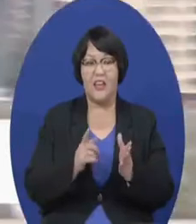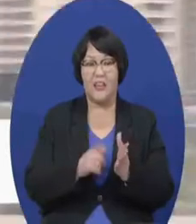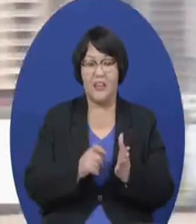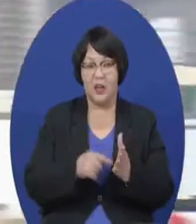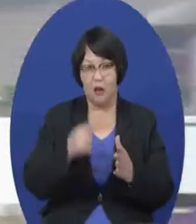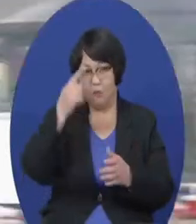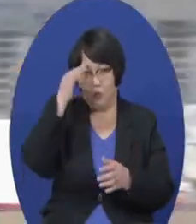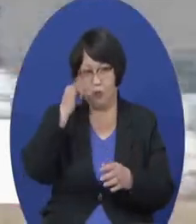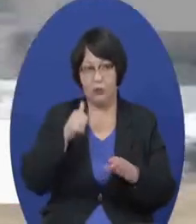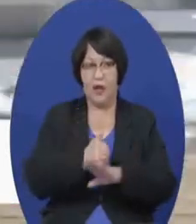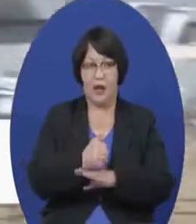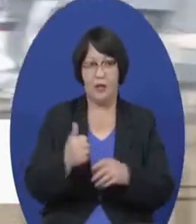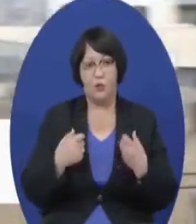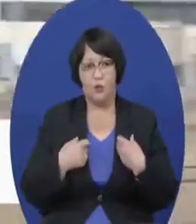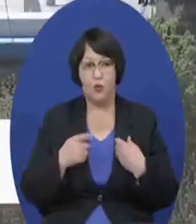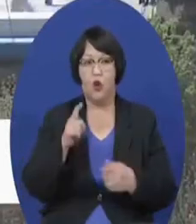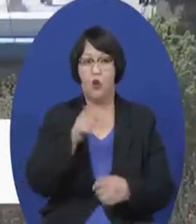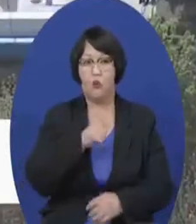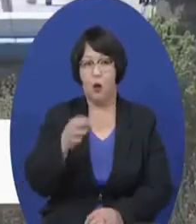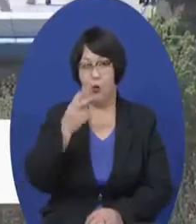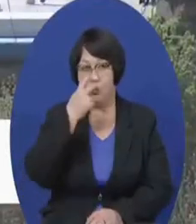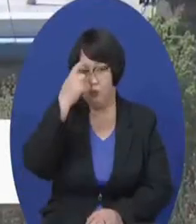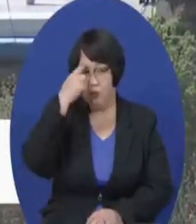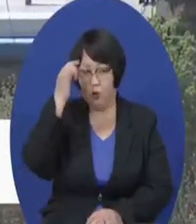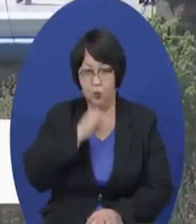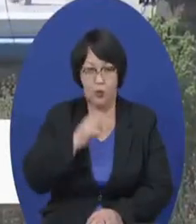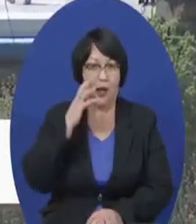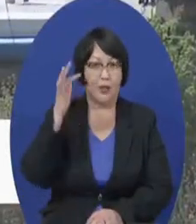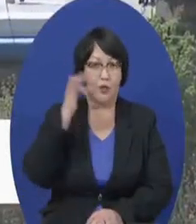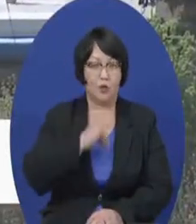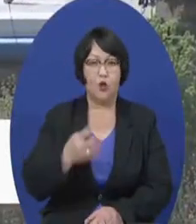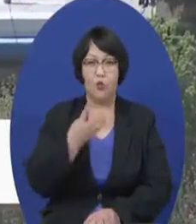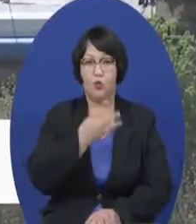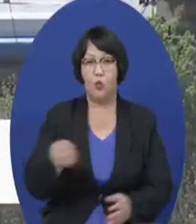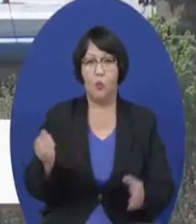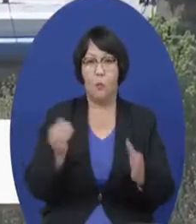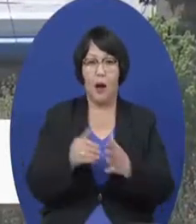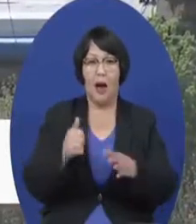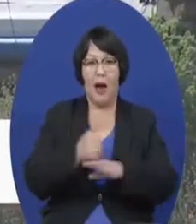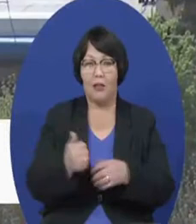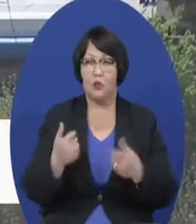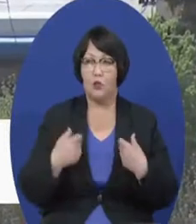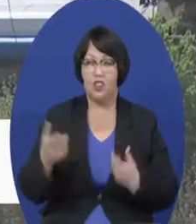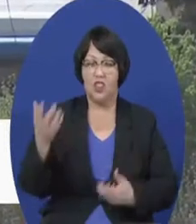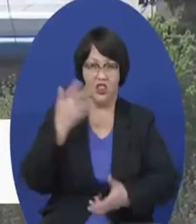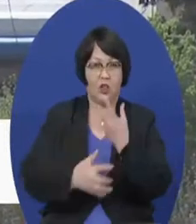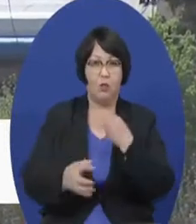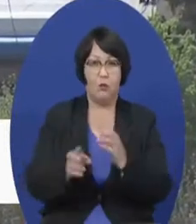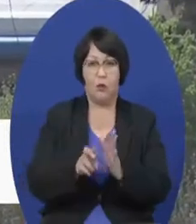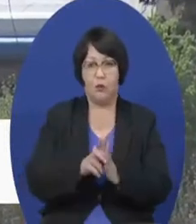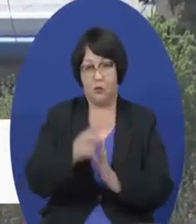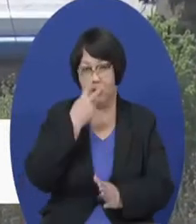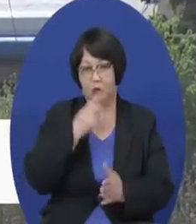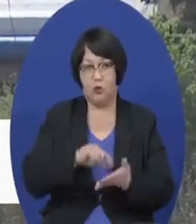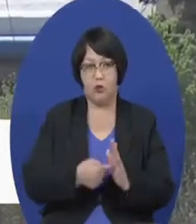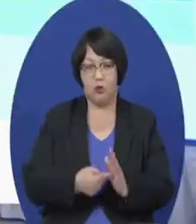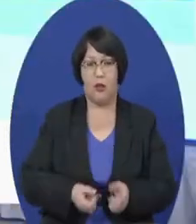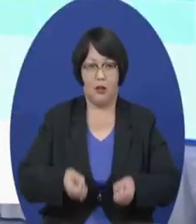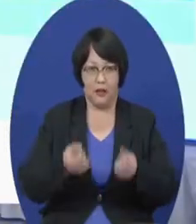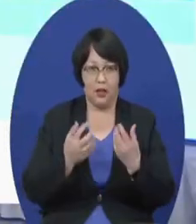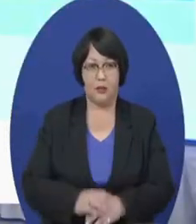аялал жуулчлалын холбооноос үзэж байна. Ингэснээр манаус гадаадаас 400 мянган жуулчныг хүлээж авах боломж байна гэсэн тооцооллогч